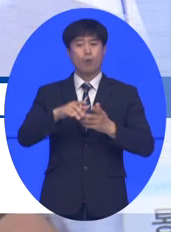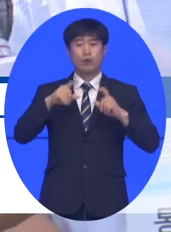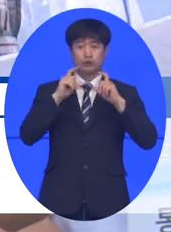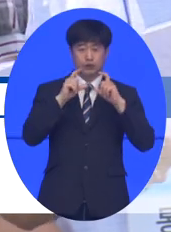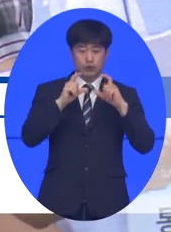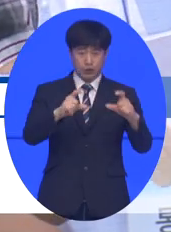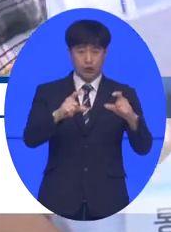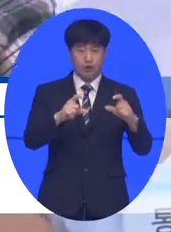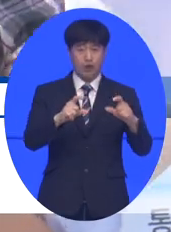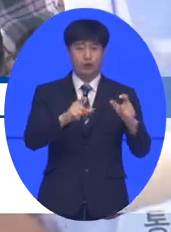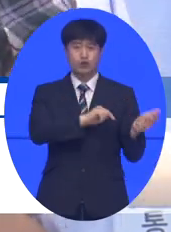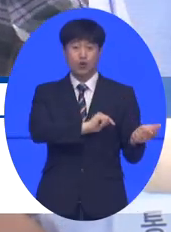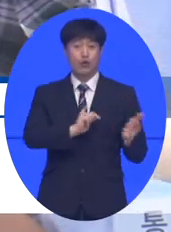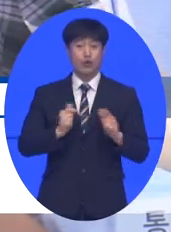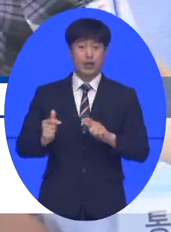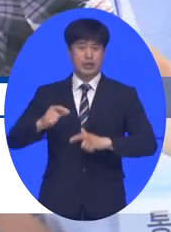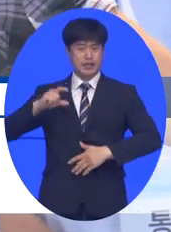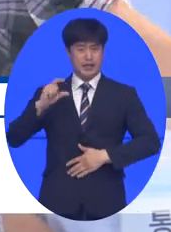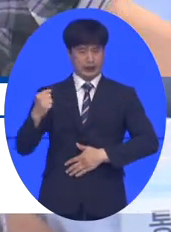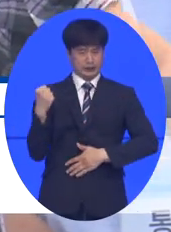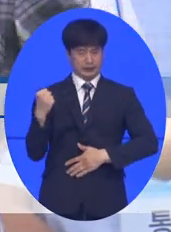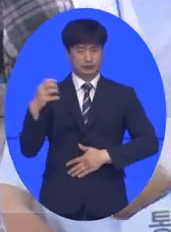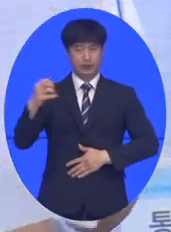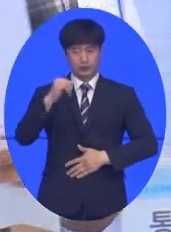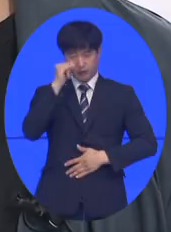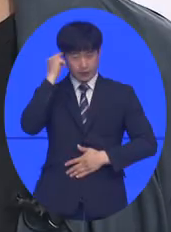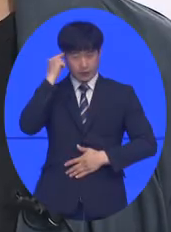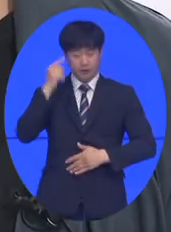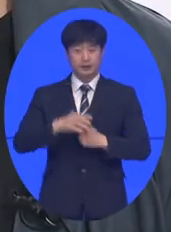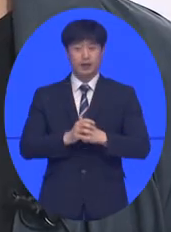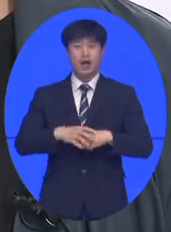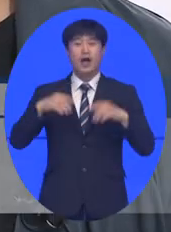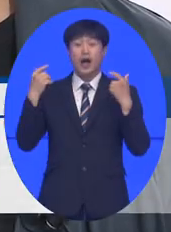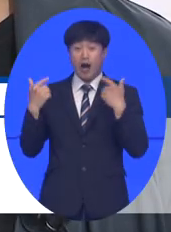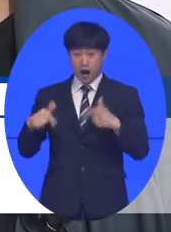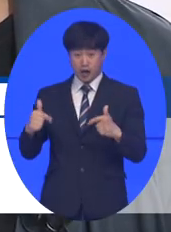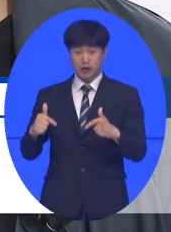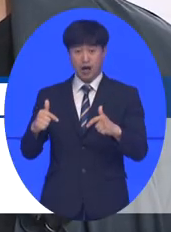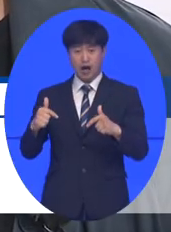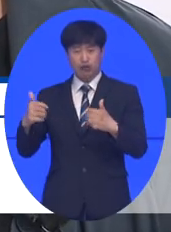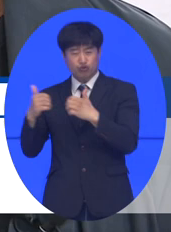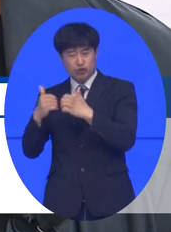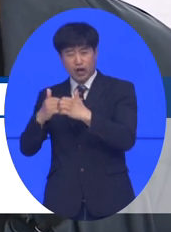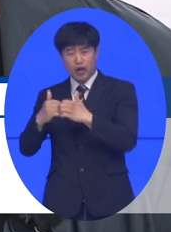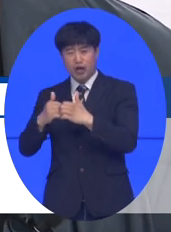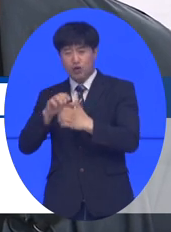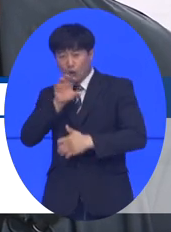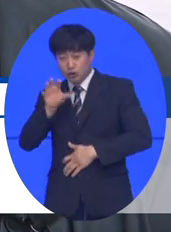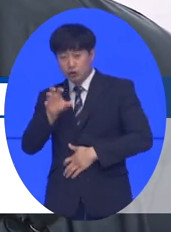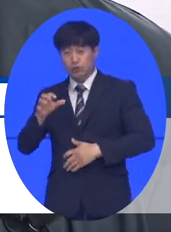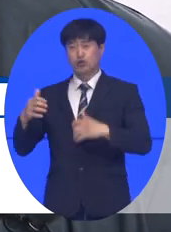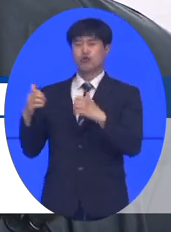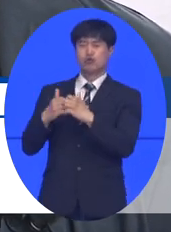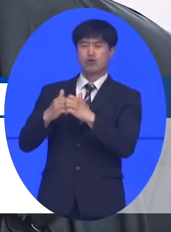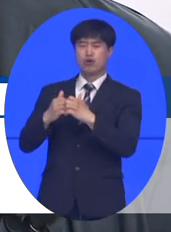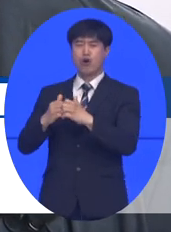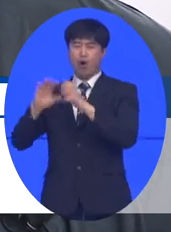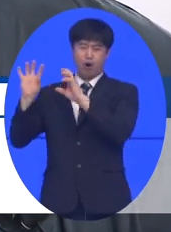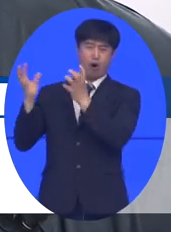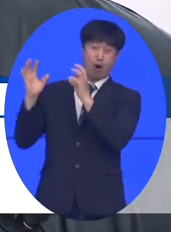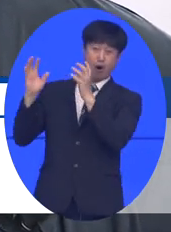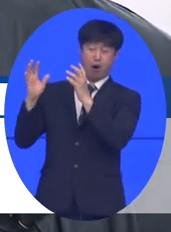선언하는 것은 여러 가지 강력한 힘이 있다고 생각합니다. 항상 전쟁 연습을 하고 그리고 전쟁을